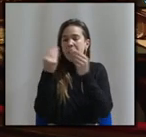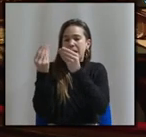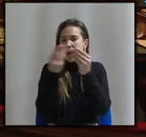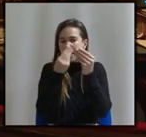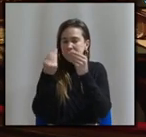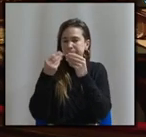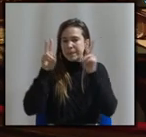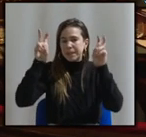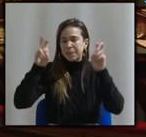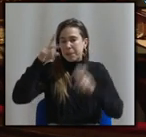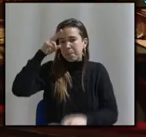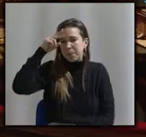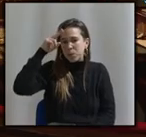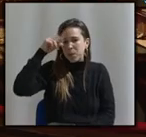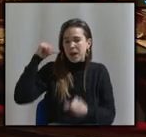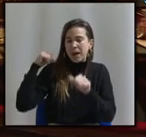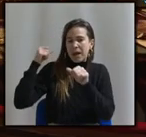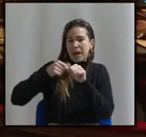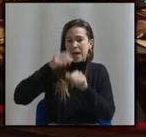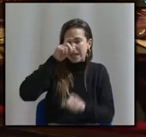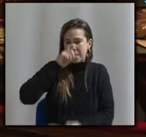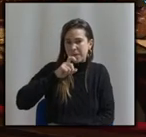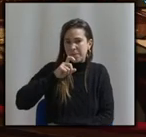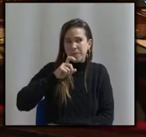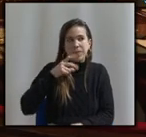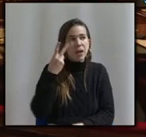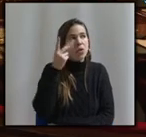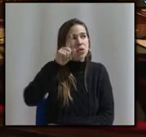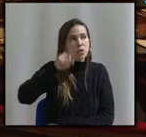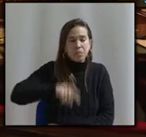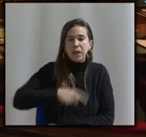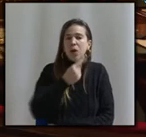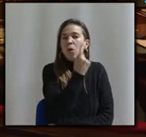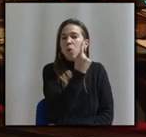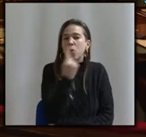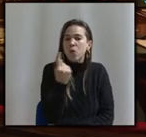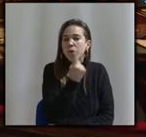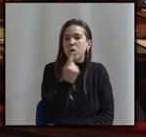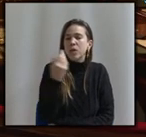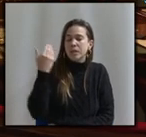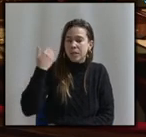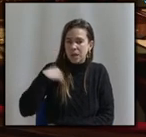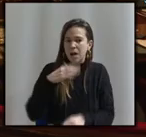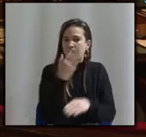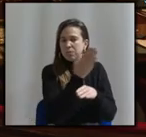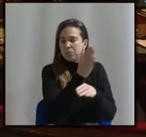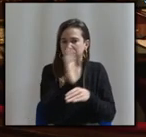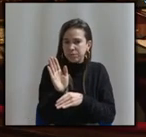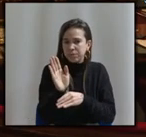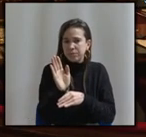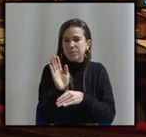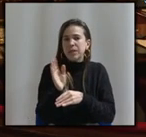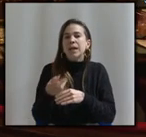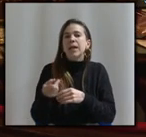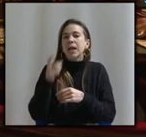ha preocupat durant el llarg d'aquests anys. El 2011 ja vàrem portar una moció en aquest plenari, el 2015 hi vàrem tornar a